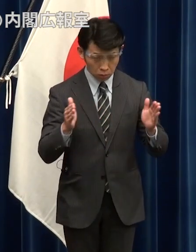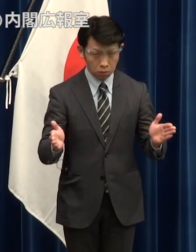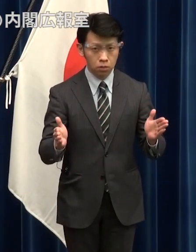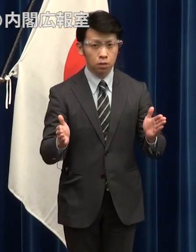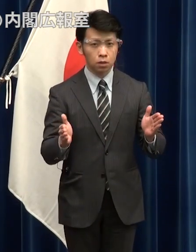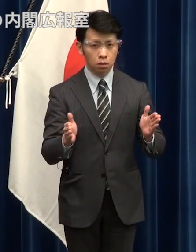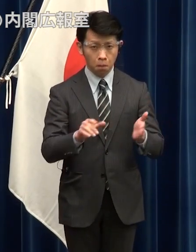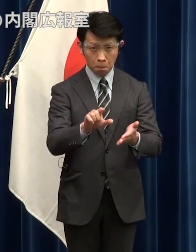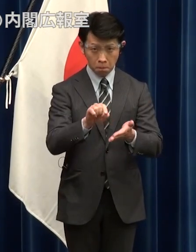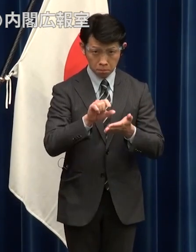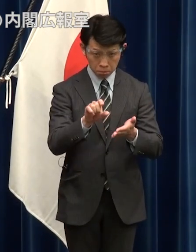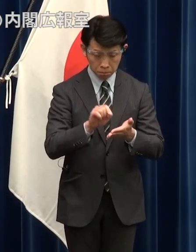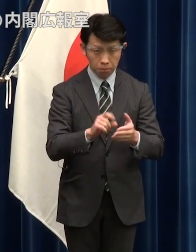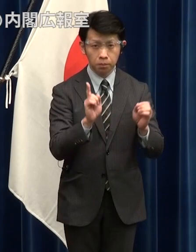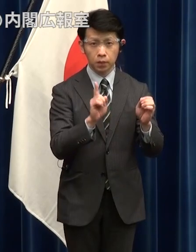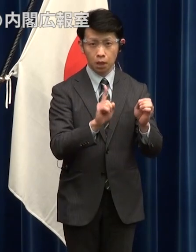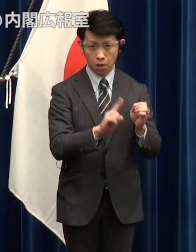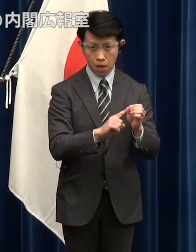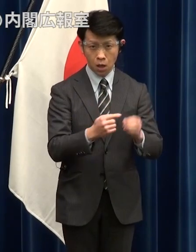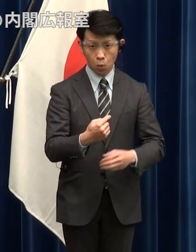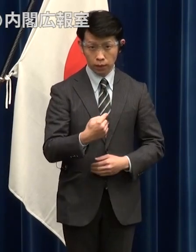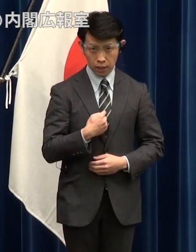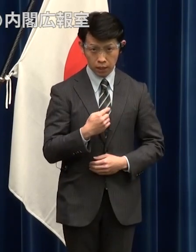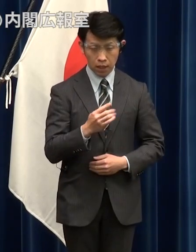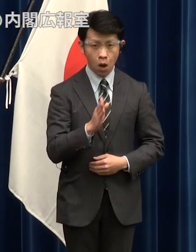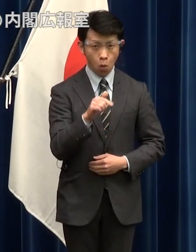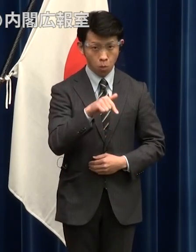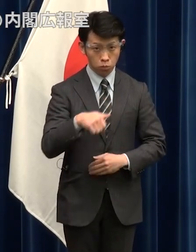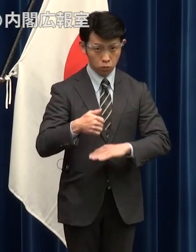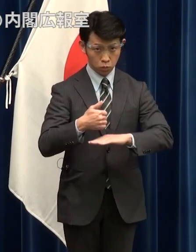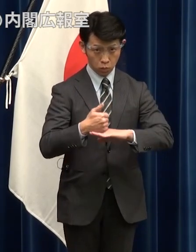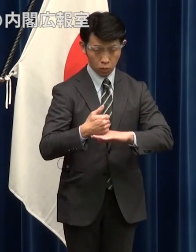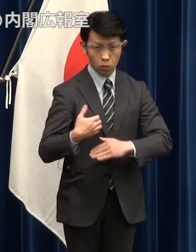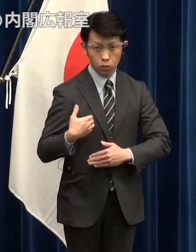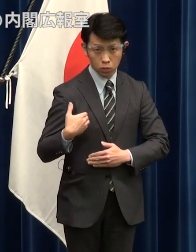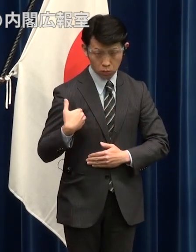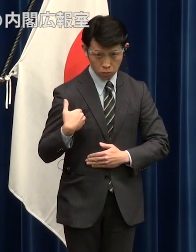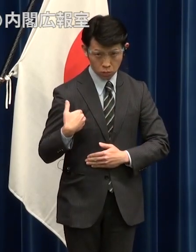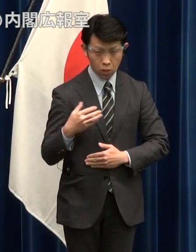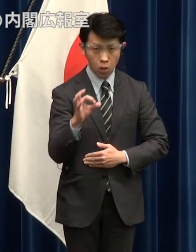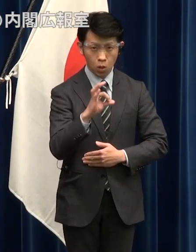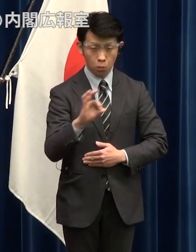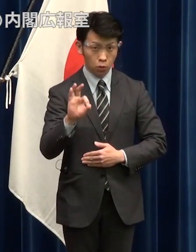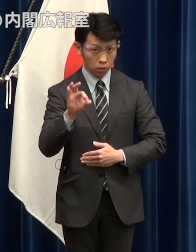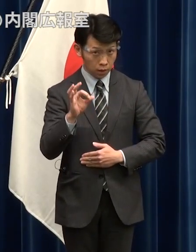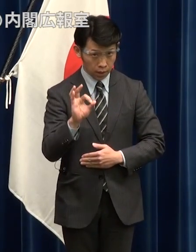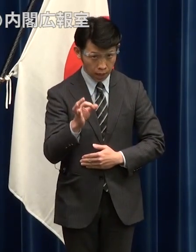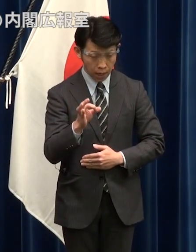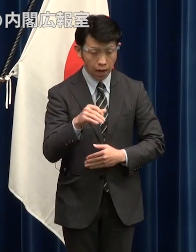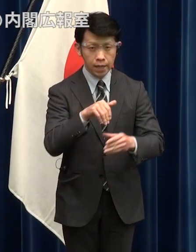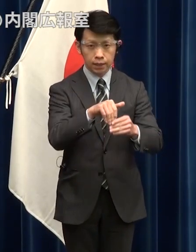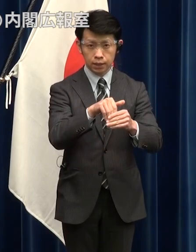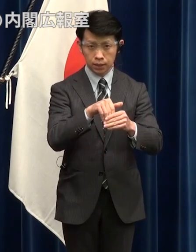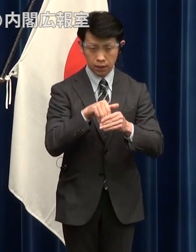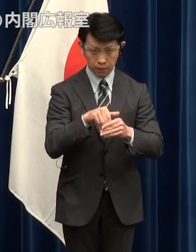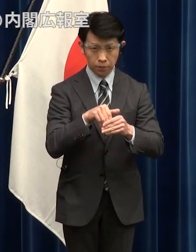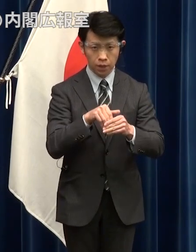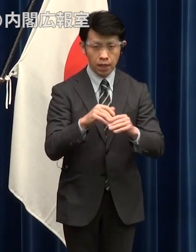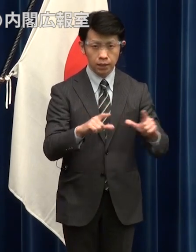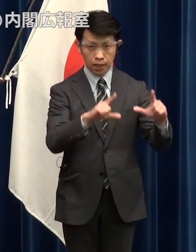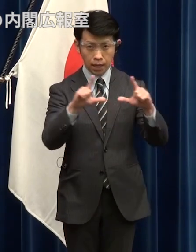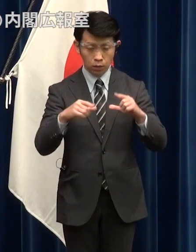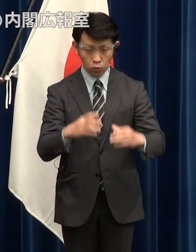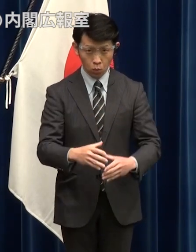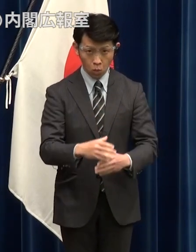るよう、私が本部長を務める物価賃金生活総合対策本